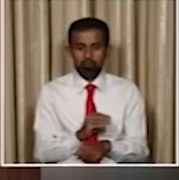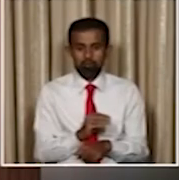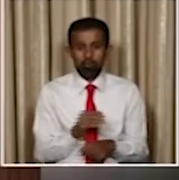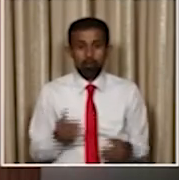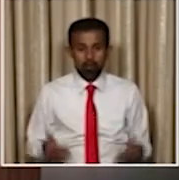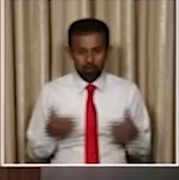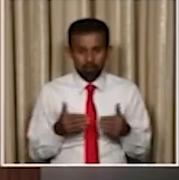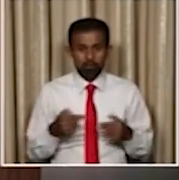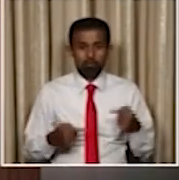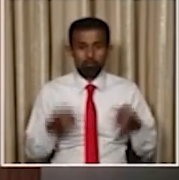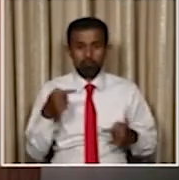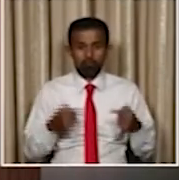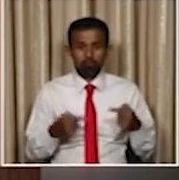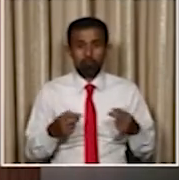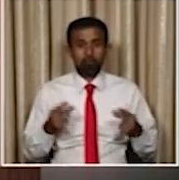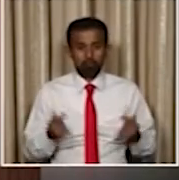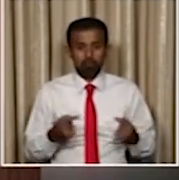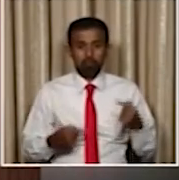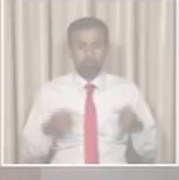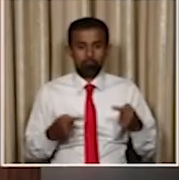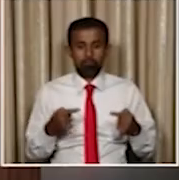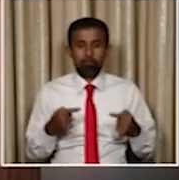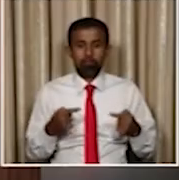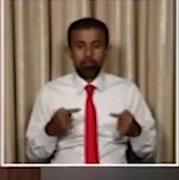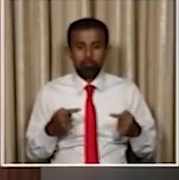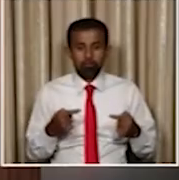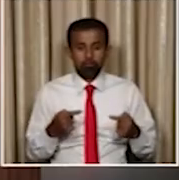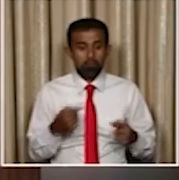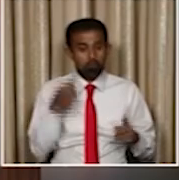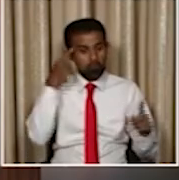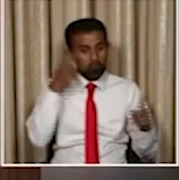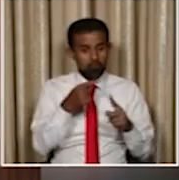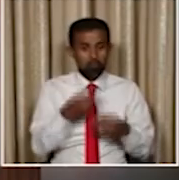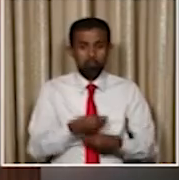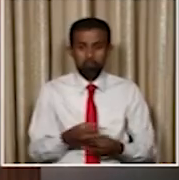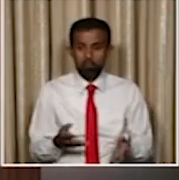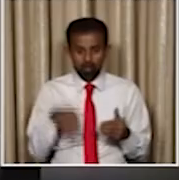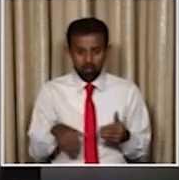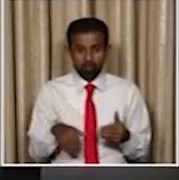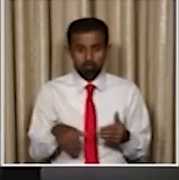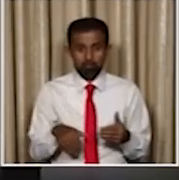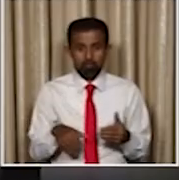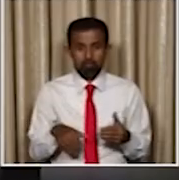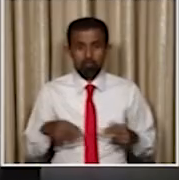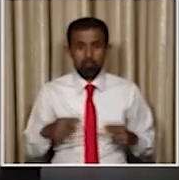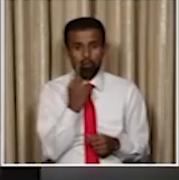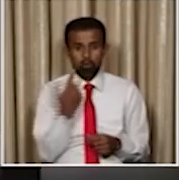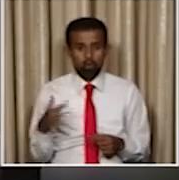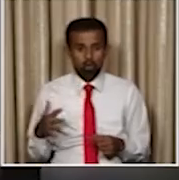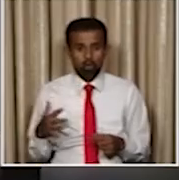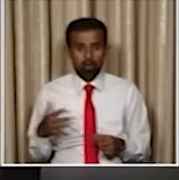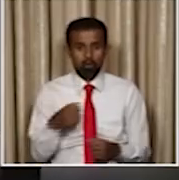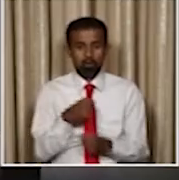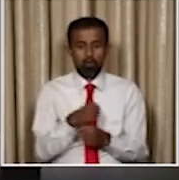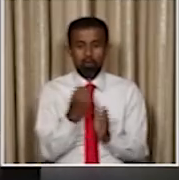අදම විවාදයට ගැනීම නැත්තම් වහාම විවාදයට ගැනීම හරහා මෙහි අභිමතයට හානියක් වෙනවයි කියලා මම තර්ක කරන්නේ. සුප්‍රීම උසාවිය කිව්වා